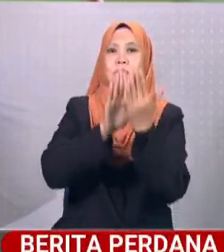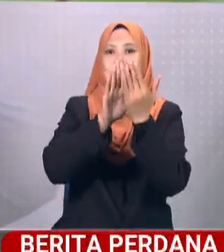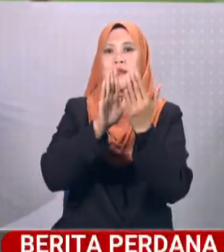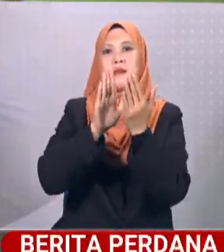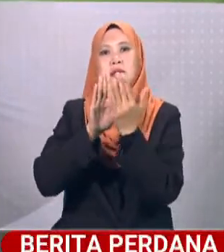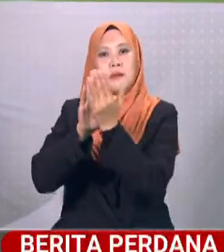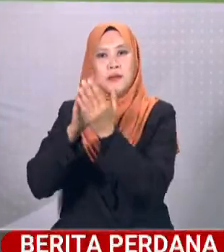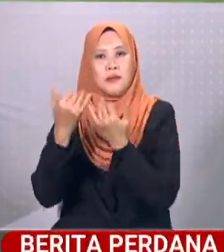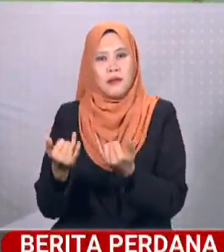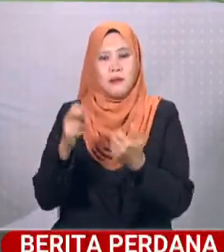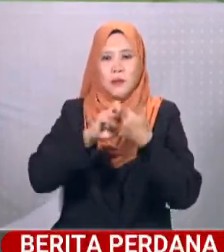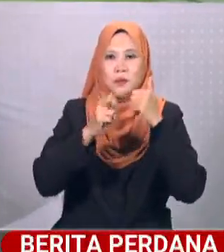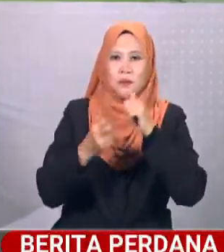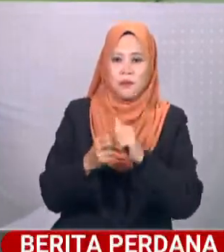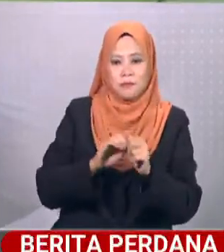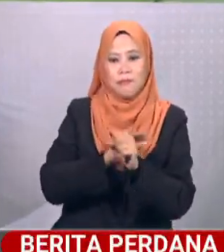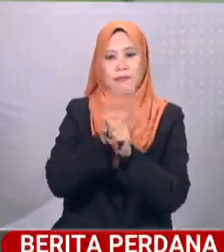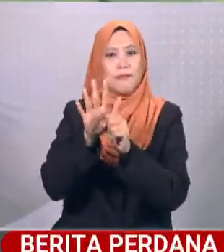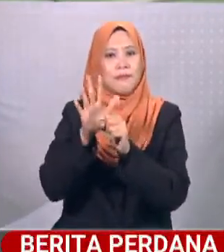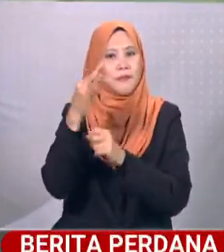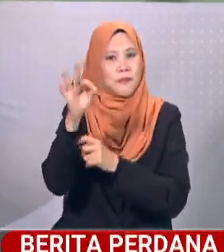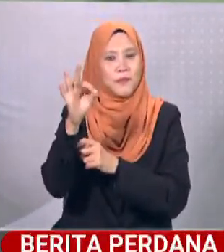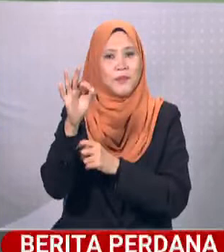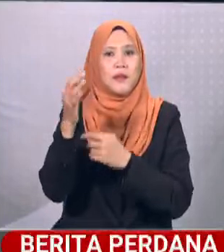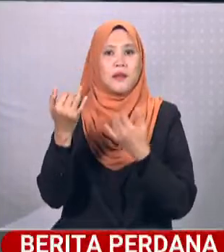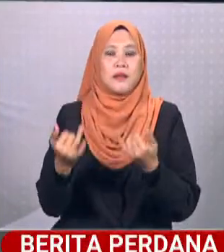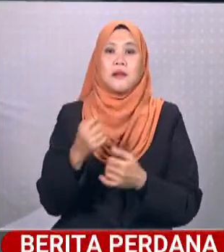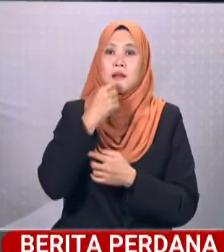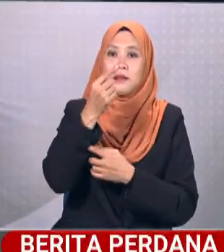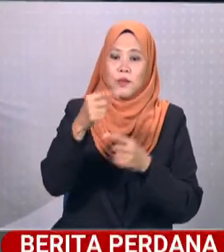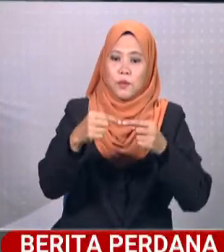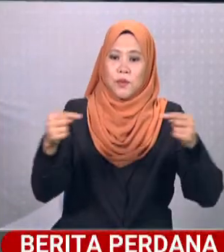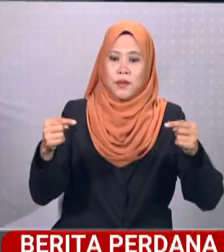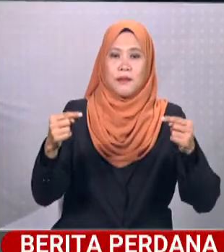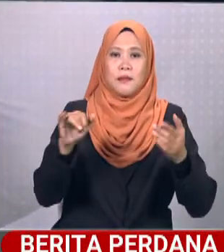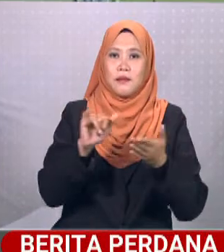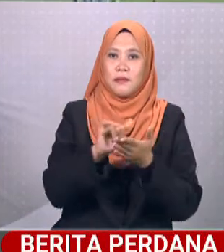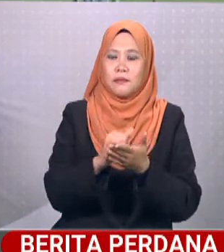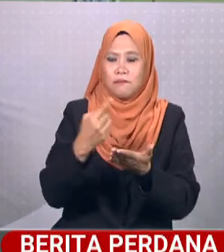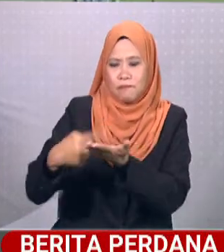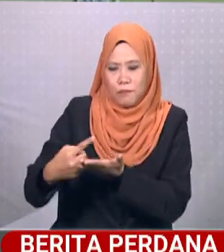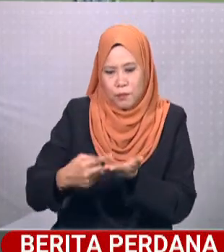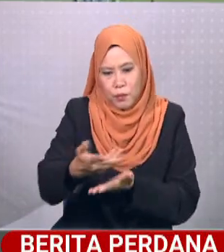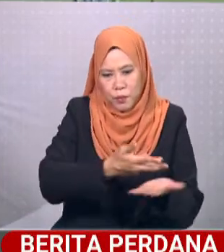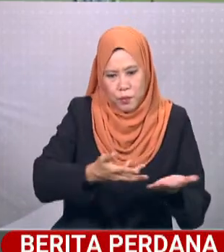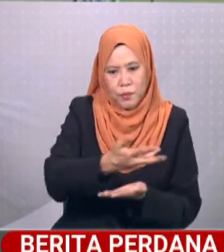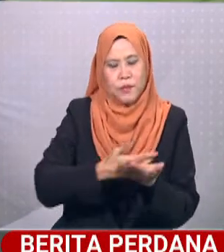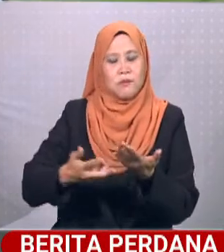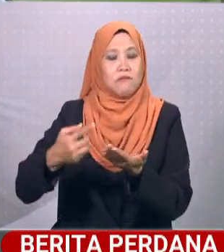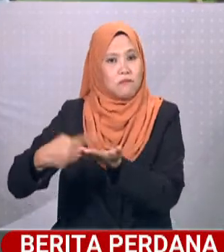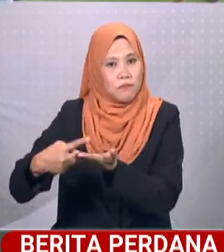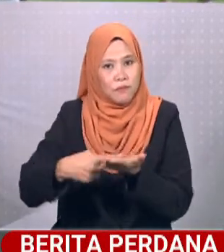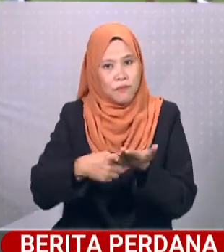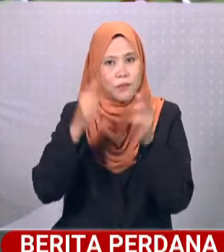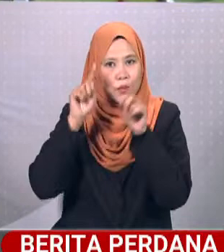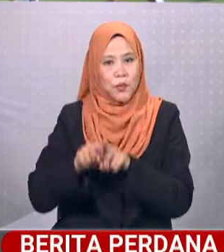saat-saat sukar akibat wabak COVID-19. Menurut Stuart, keputusan itu dicapai menerusi rundingan atas semangat musyawarah